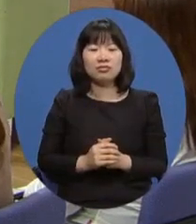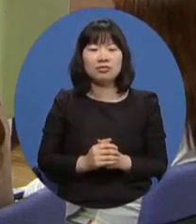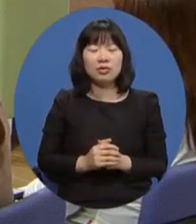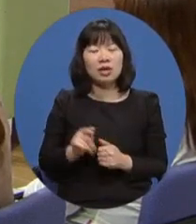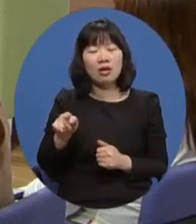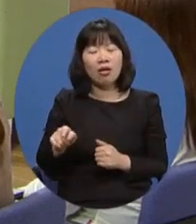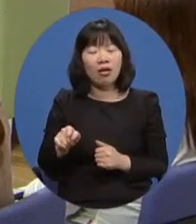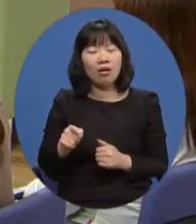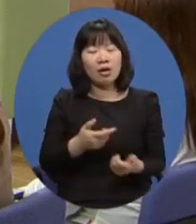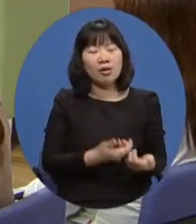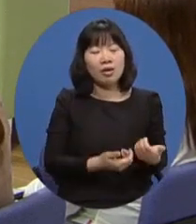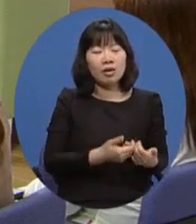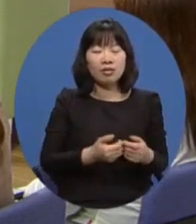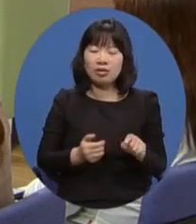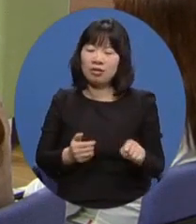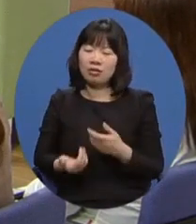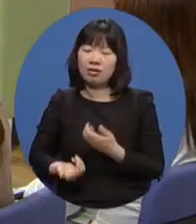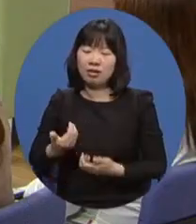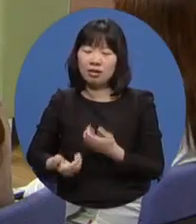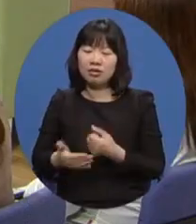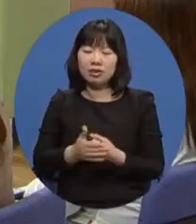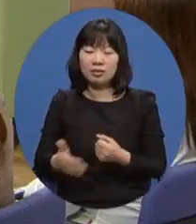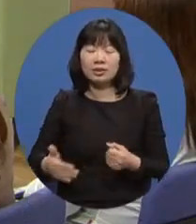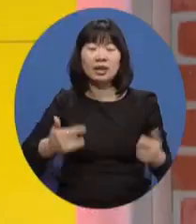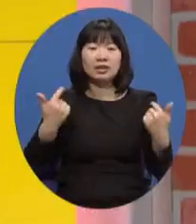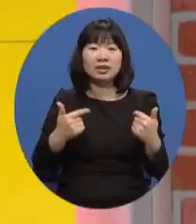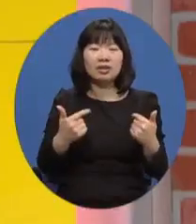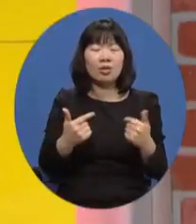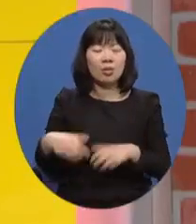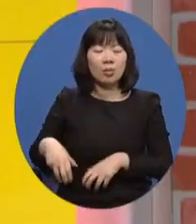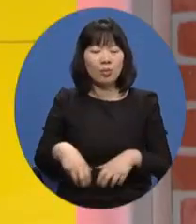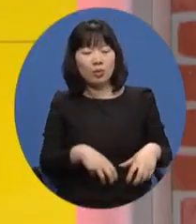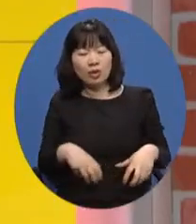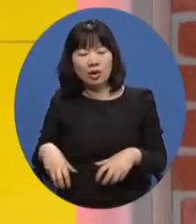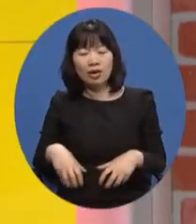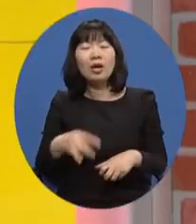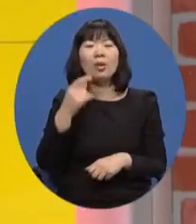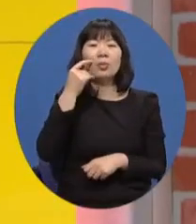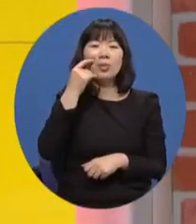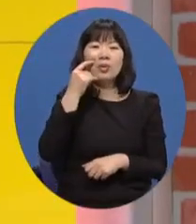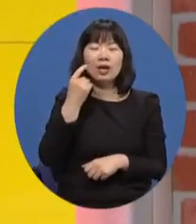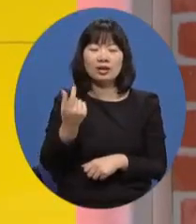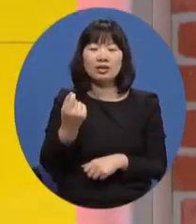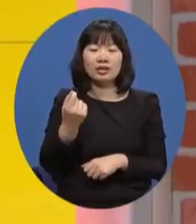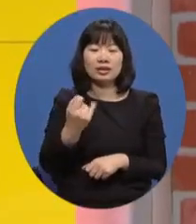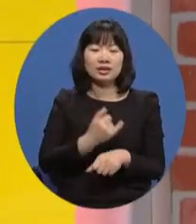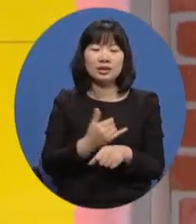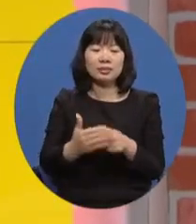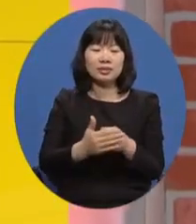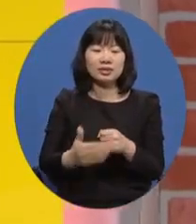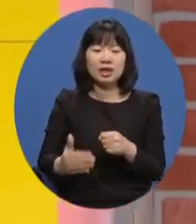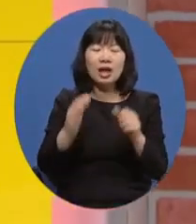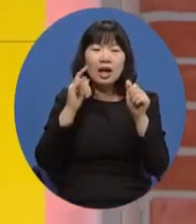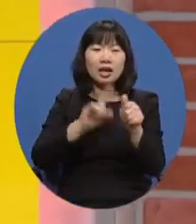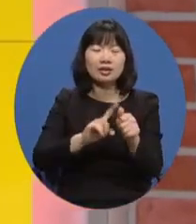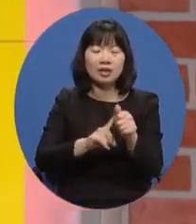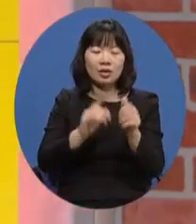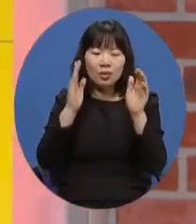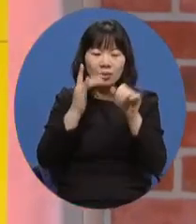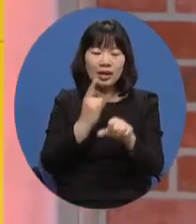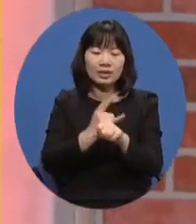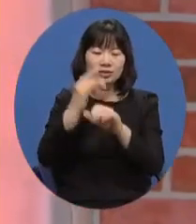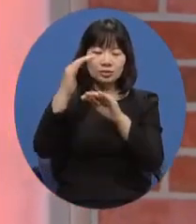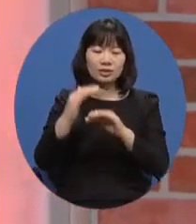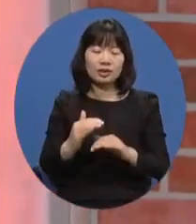이게 걸리고 저러려면 저게 걸려서 늘 이러지도 못하고 저러지도 못해요. 그러다 보면 아이가 공부를